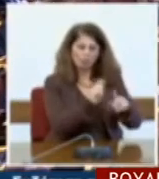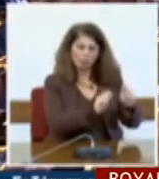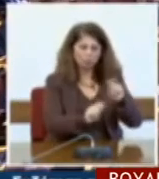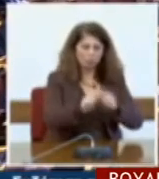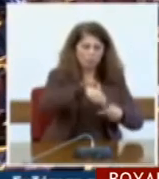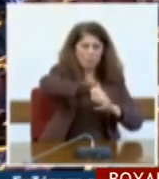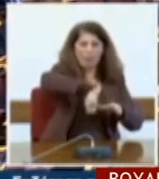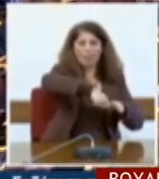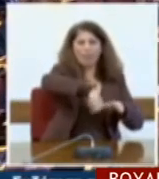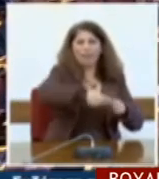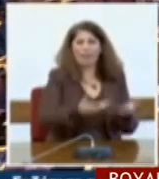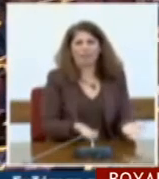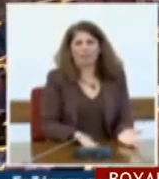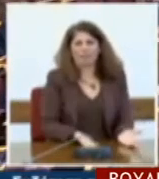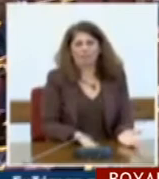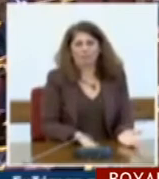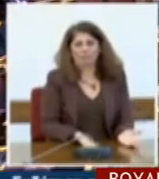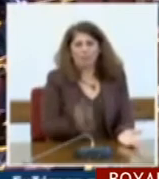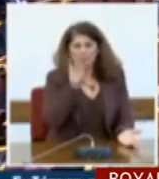Με δημιουργική λογιστική και ψέματα.